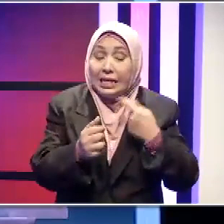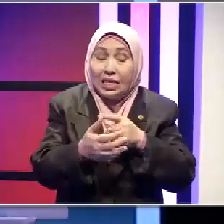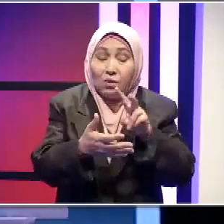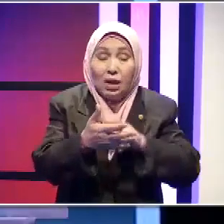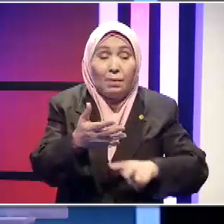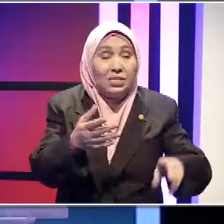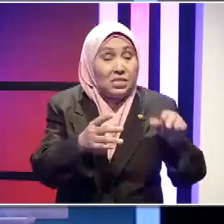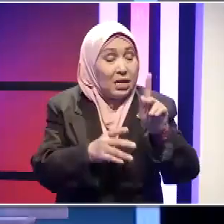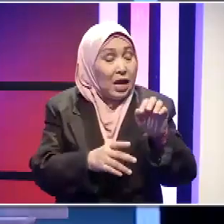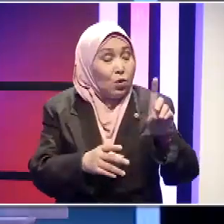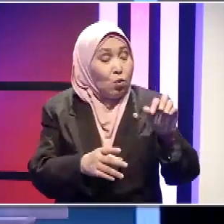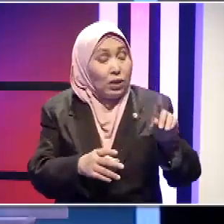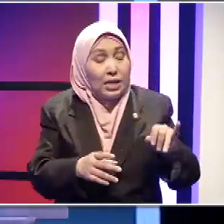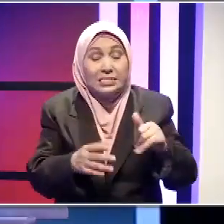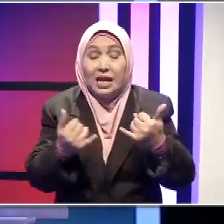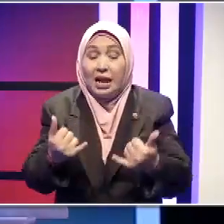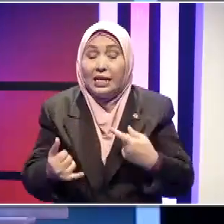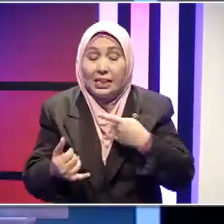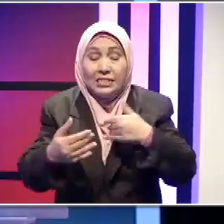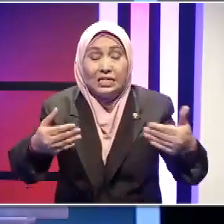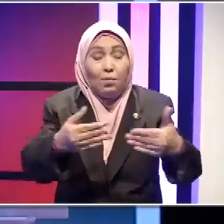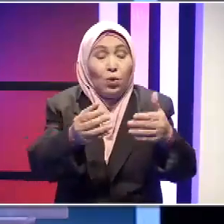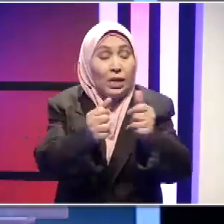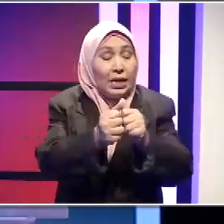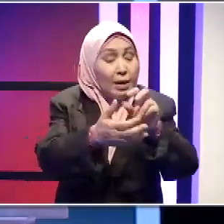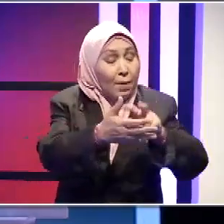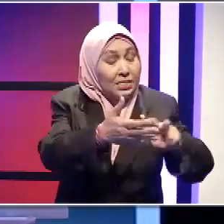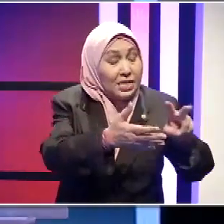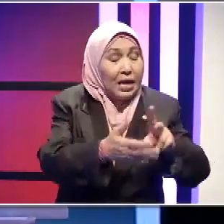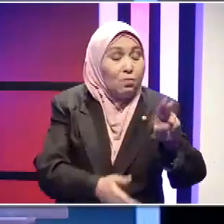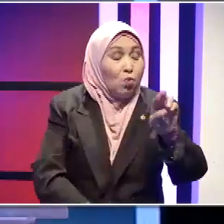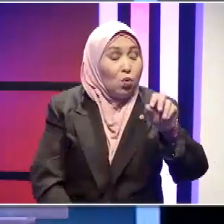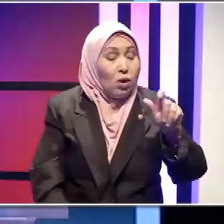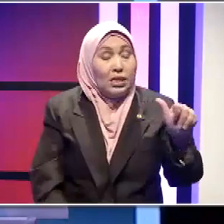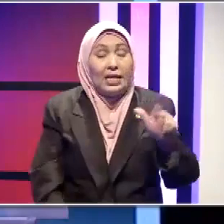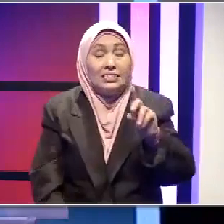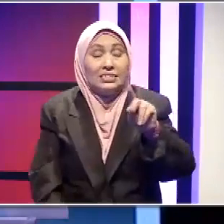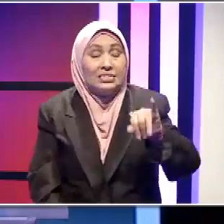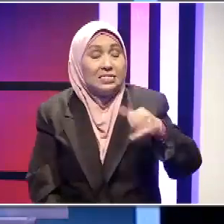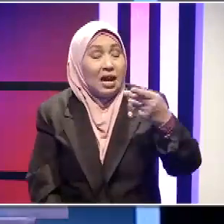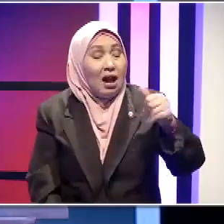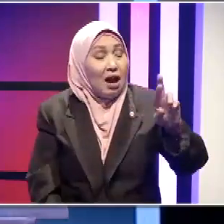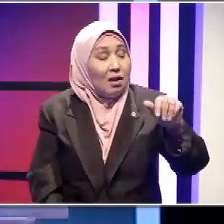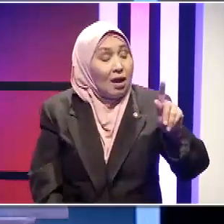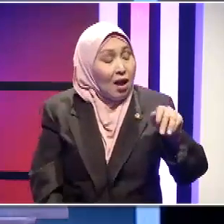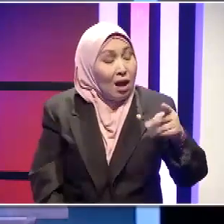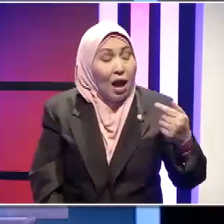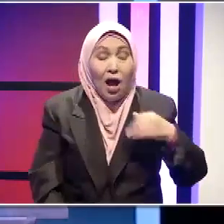metode ataupun rawan maling tersambung dengan bacaan Hotel jiharkah Salman audzubillahiminasyaitonirojim